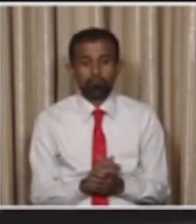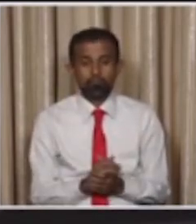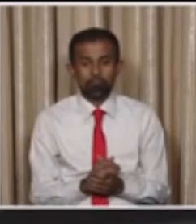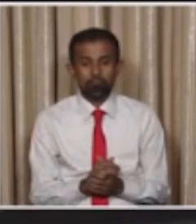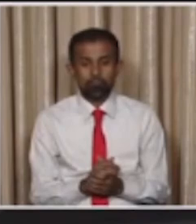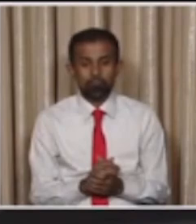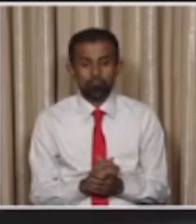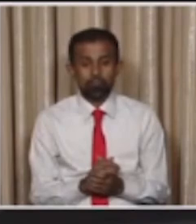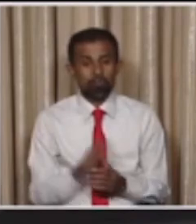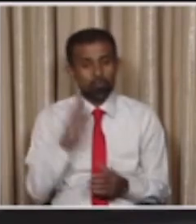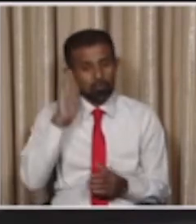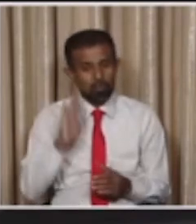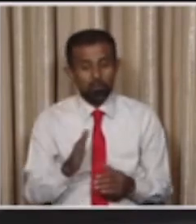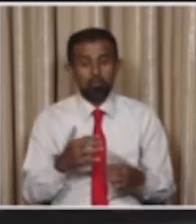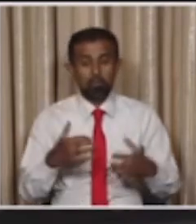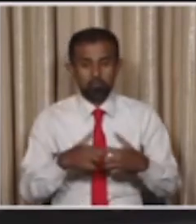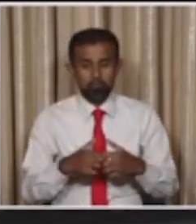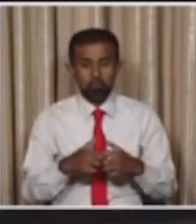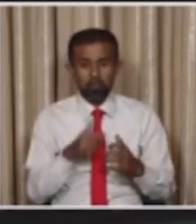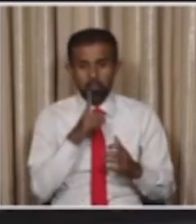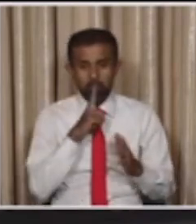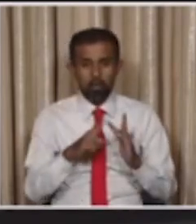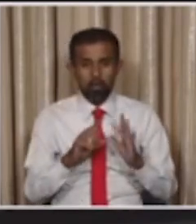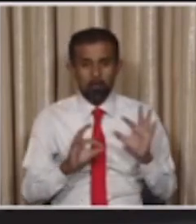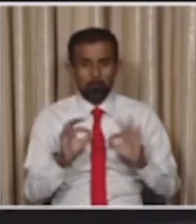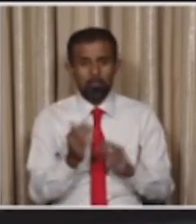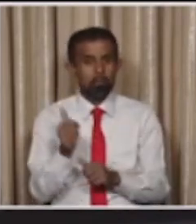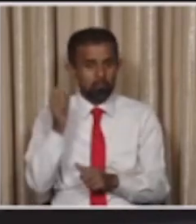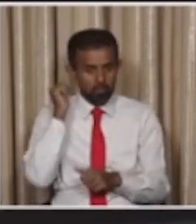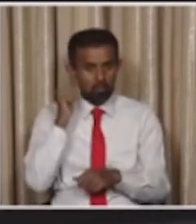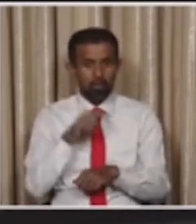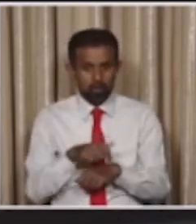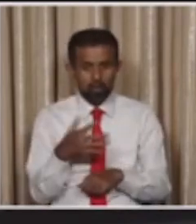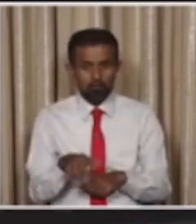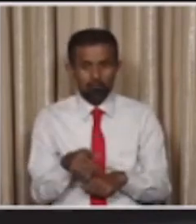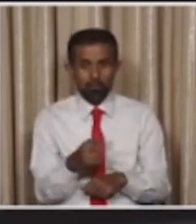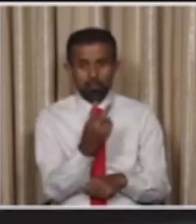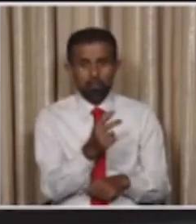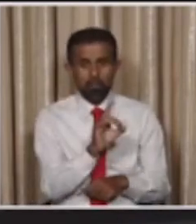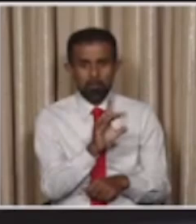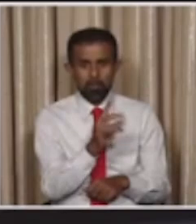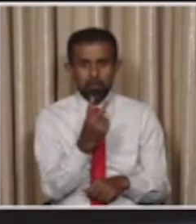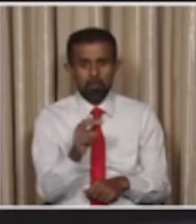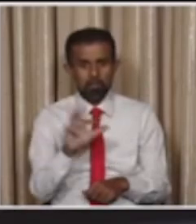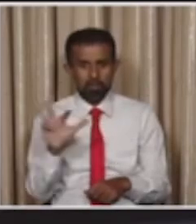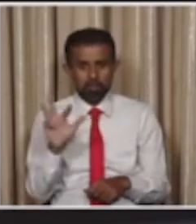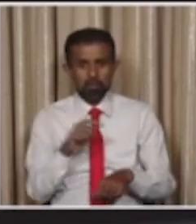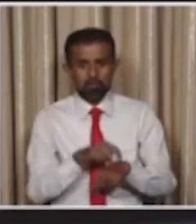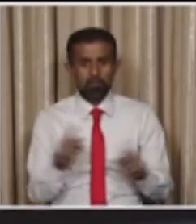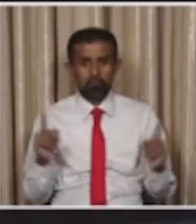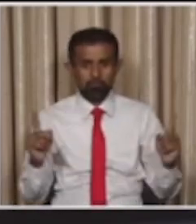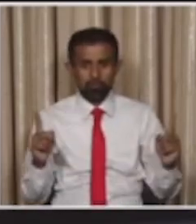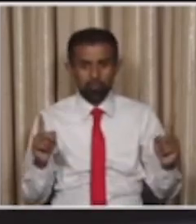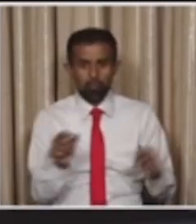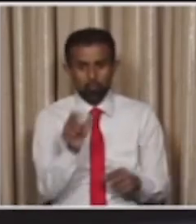ඒ කියන්නේ ස්වාභාවික විපත් වලට රක්ෂණයක් පෞගේ කාල සීමාවේදී තිබ්බා 2015-2019 කාල සීමාවේ. ඔබ